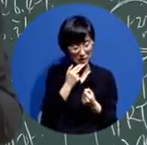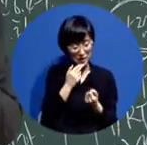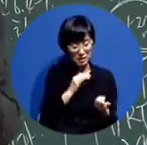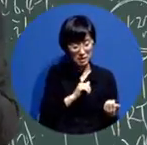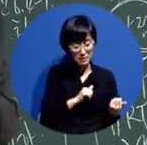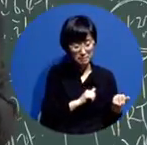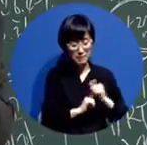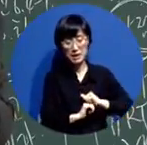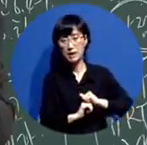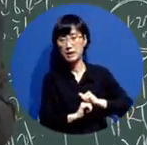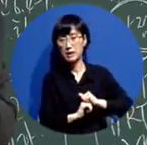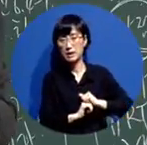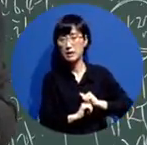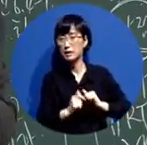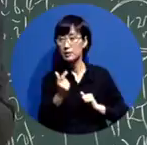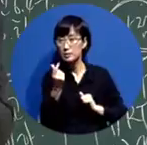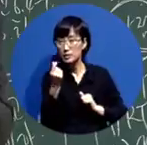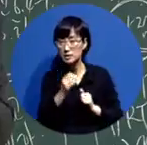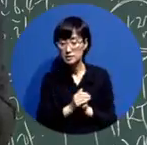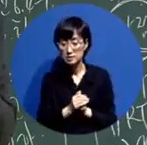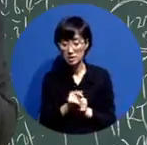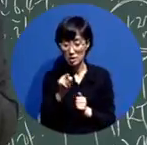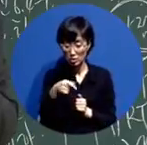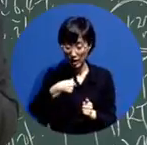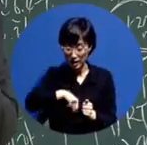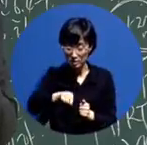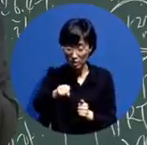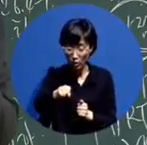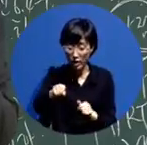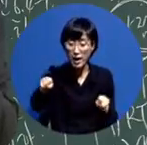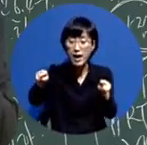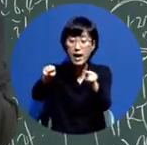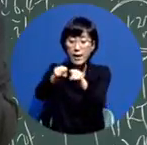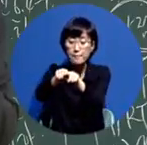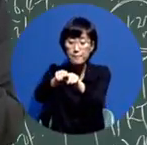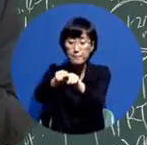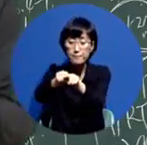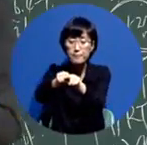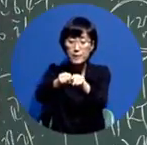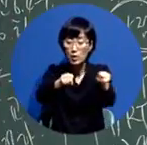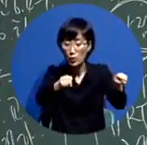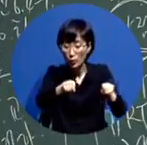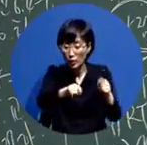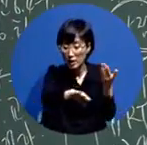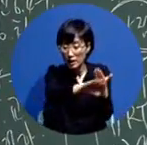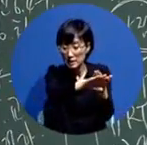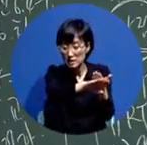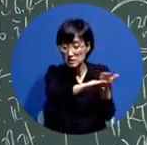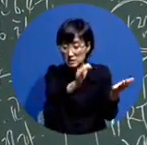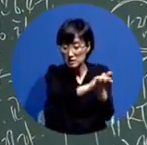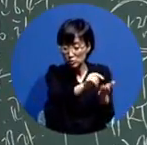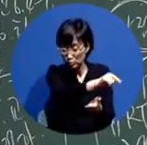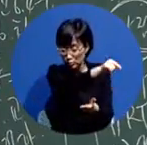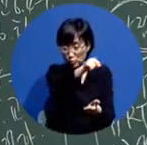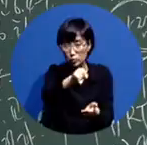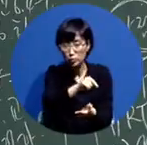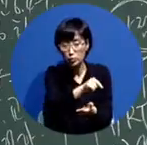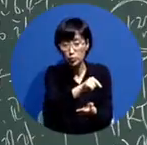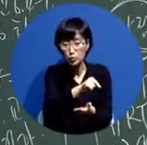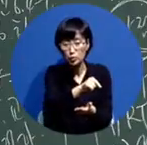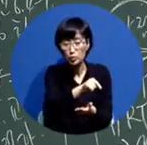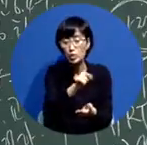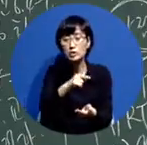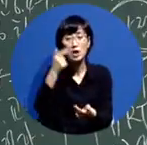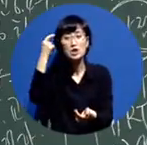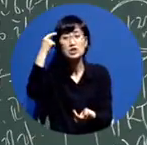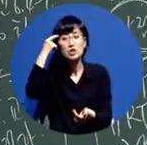行。 너와같이운동하고너와싸우는그수많은선수들은정신력가지고싸운다。 很多选手跟你